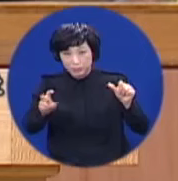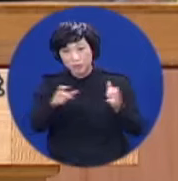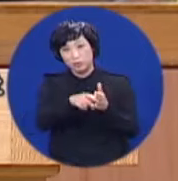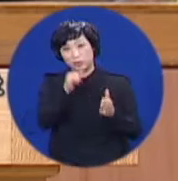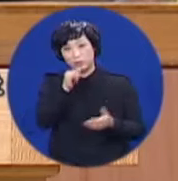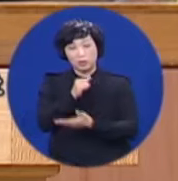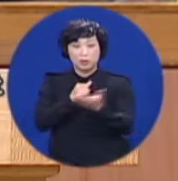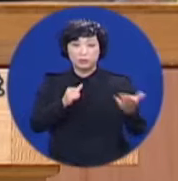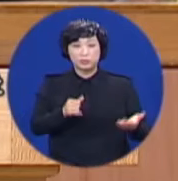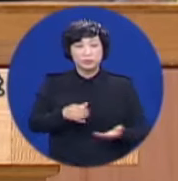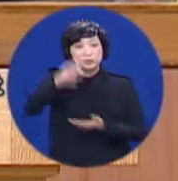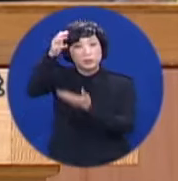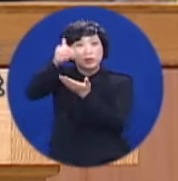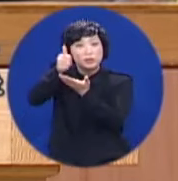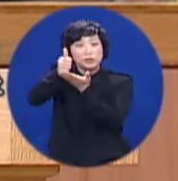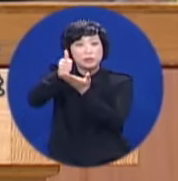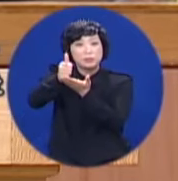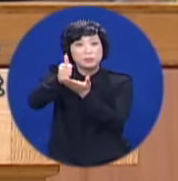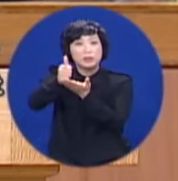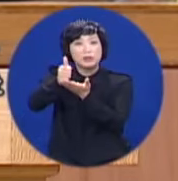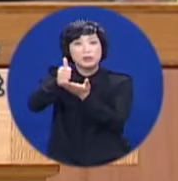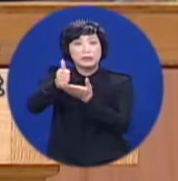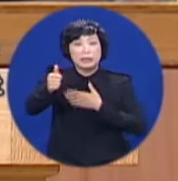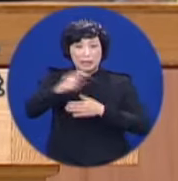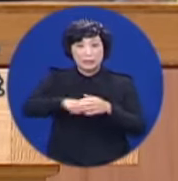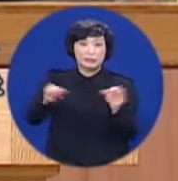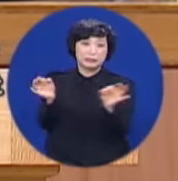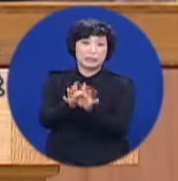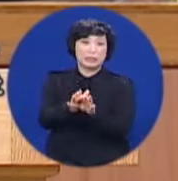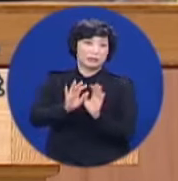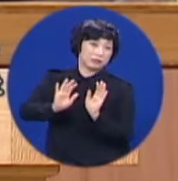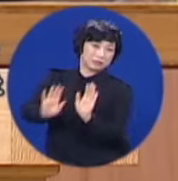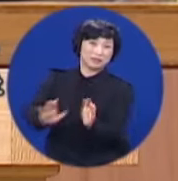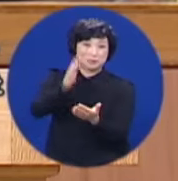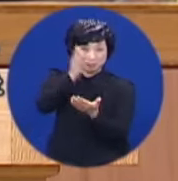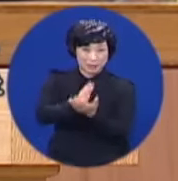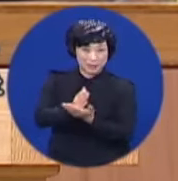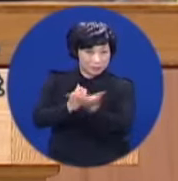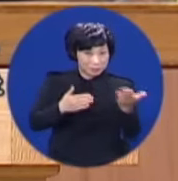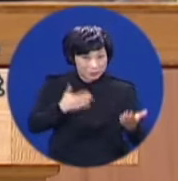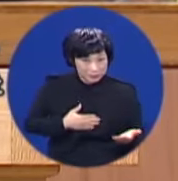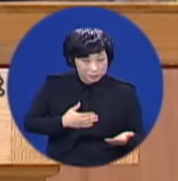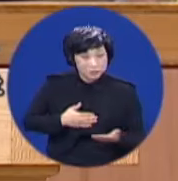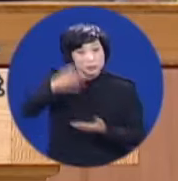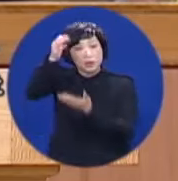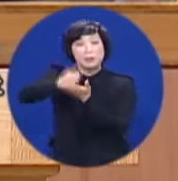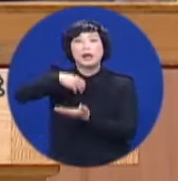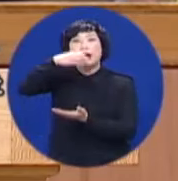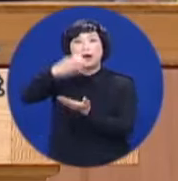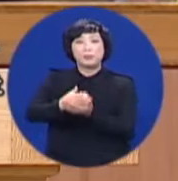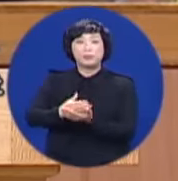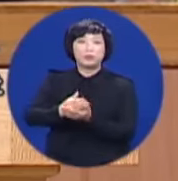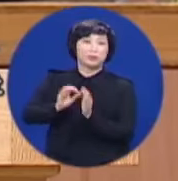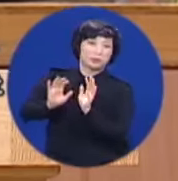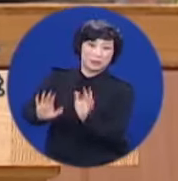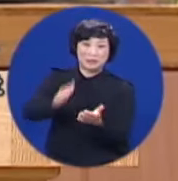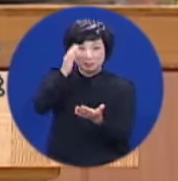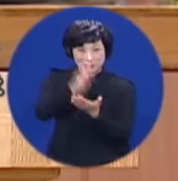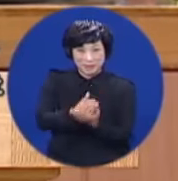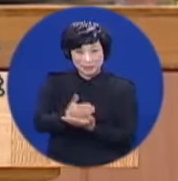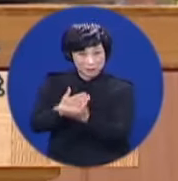절대 성령을 소멸하지 마라. 절대 성령의 감동을 소멸하지